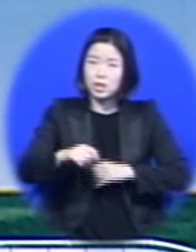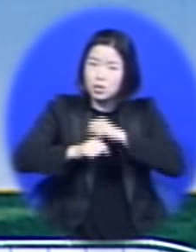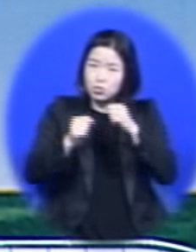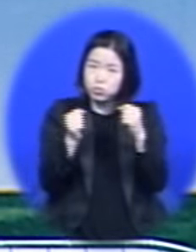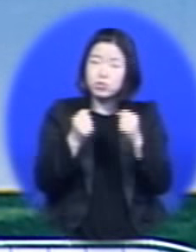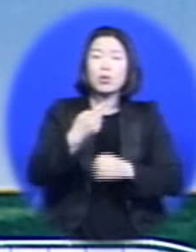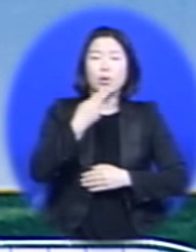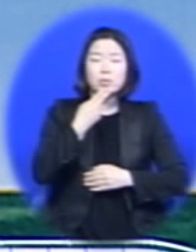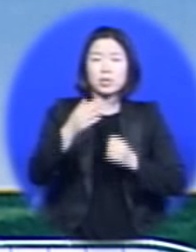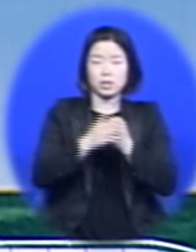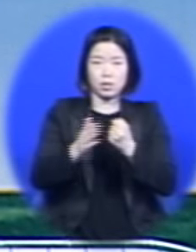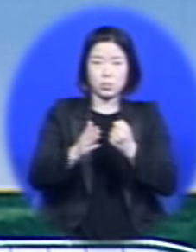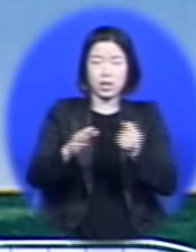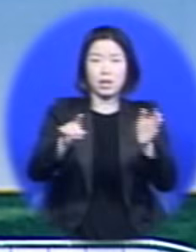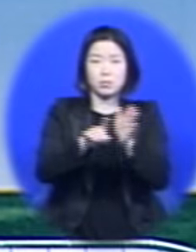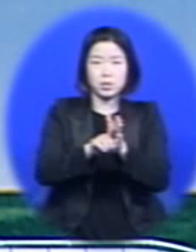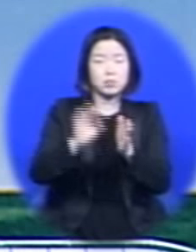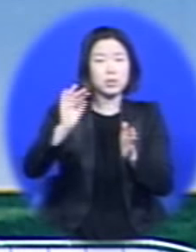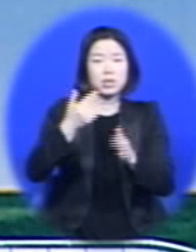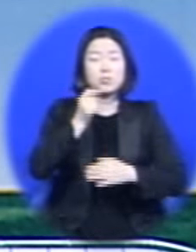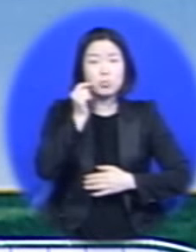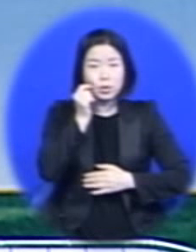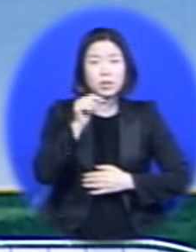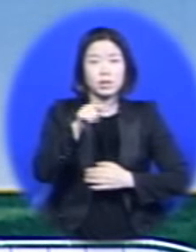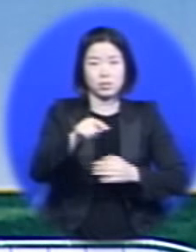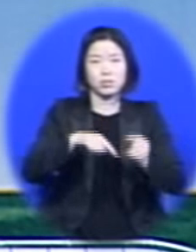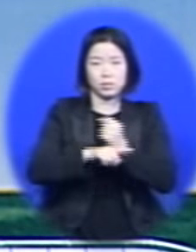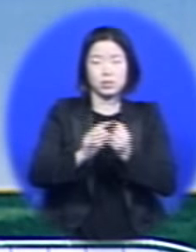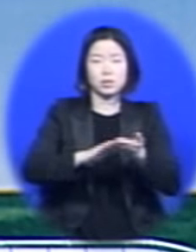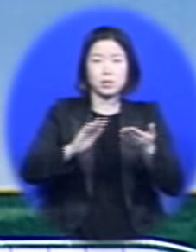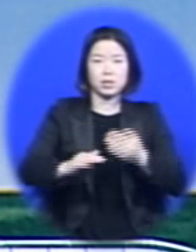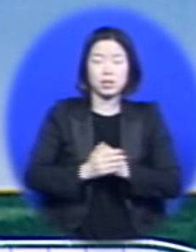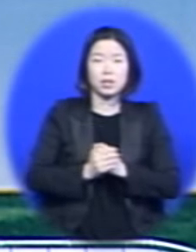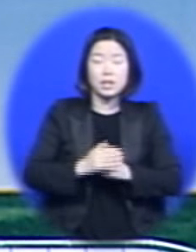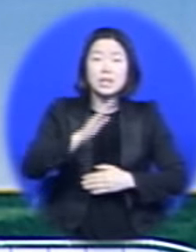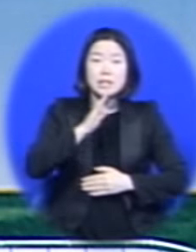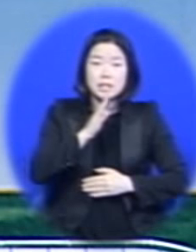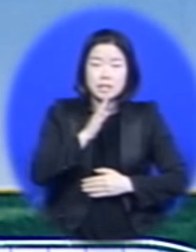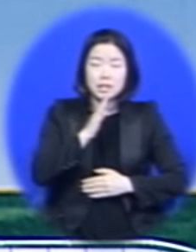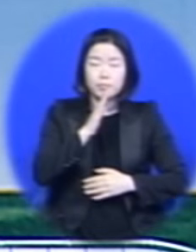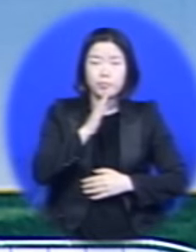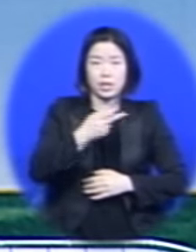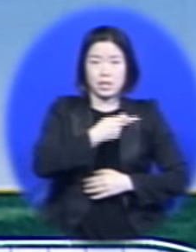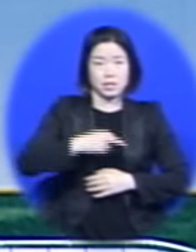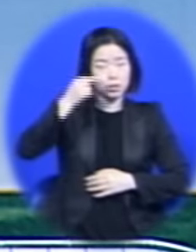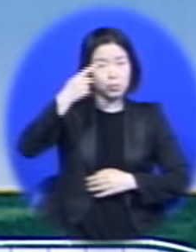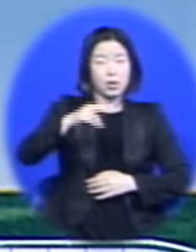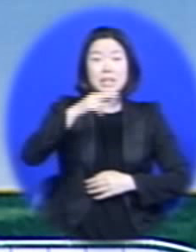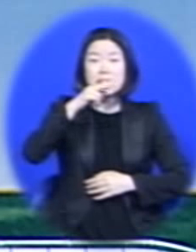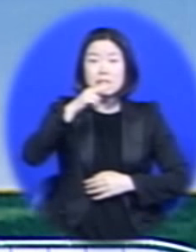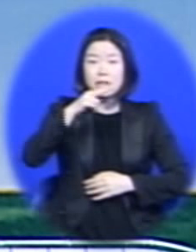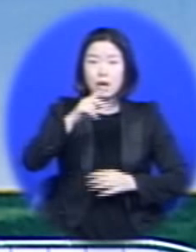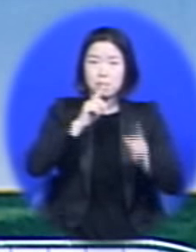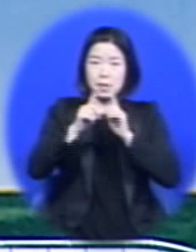때문에 믿음이 되지 못했다는 것입니다. 실제로 사도 바울이 이사야의 말을